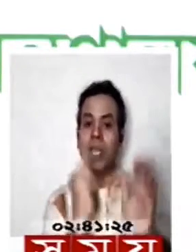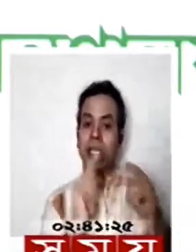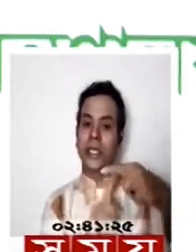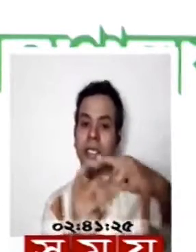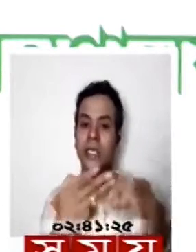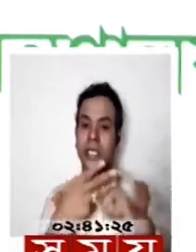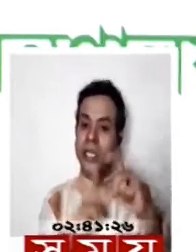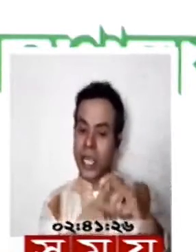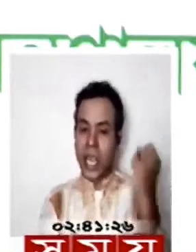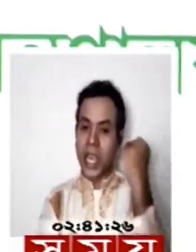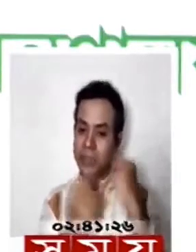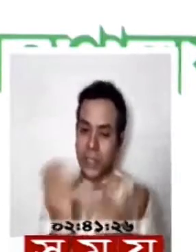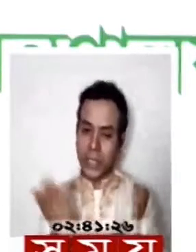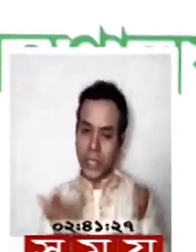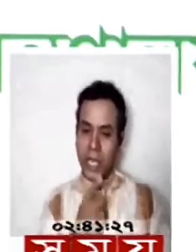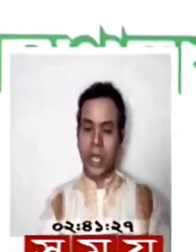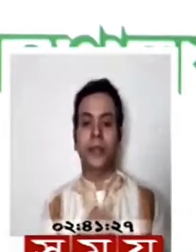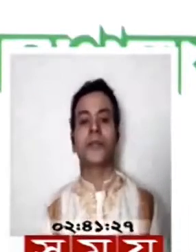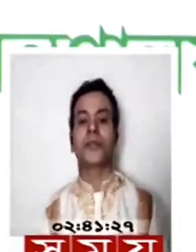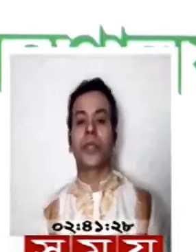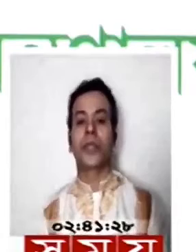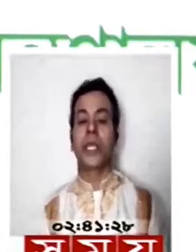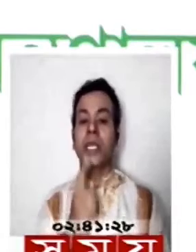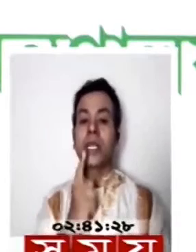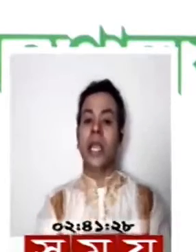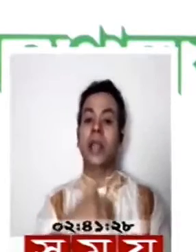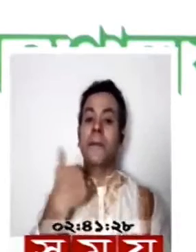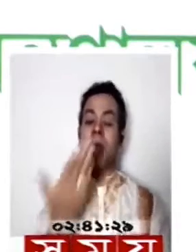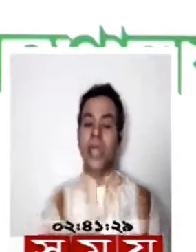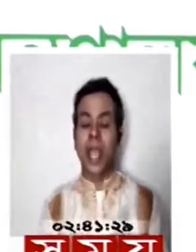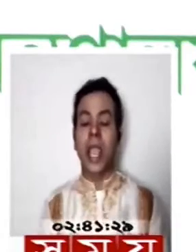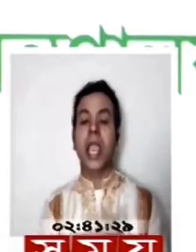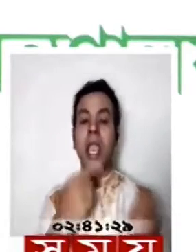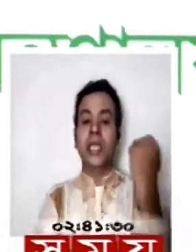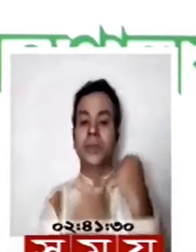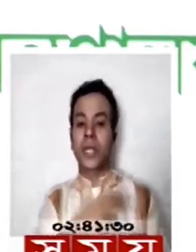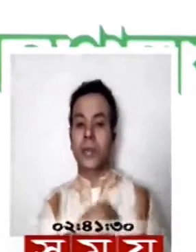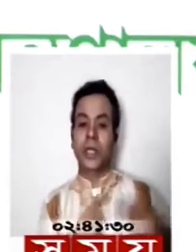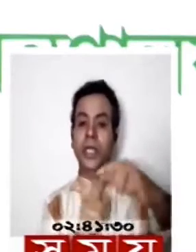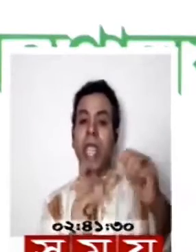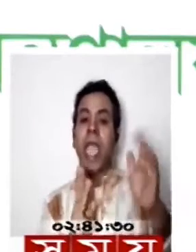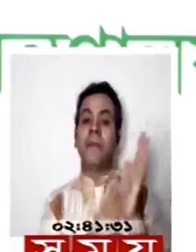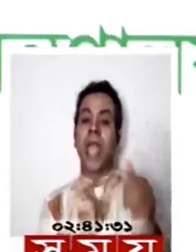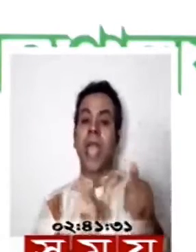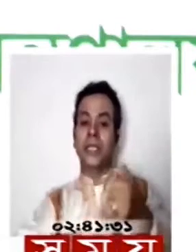মেডিকেল কলেজ হসপিটাল ঢাকা, এনাম মেডিকেল কলেজ হসপিটাল ঢাকা, ইউনাইটেড হসপিটাল লিমিটেড ঢাকা